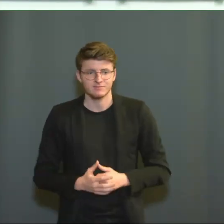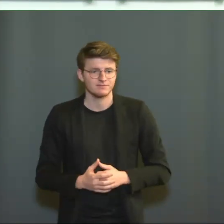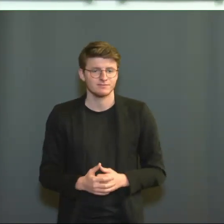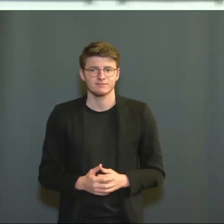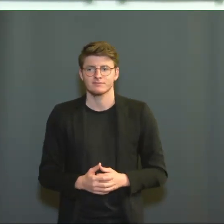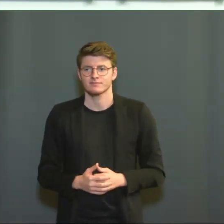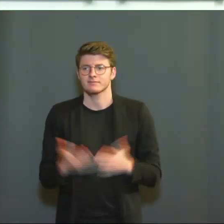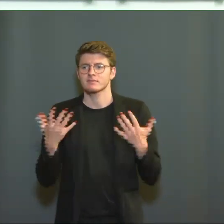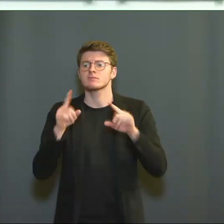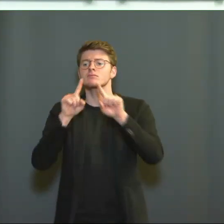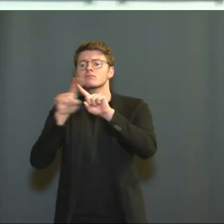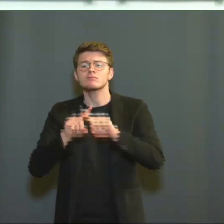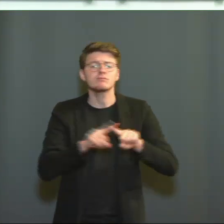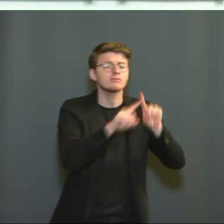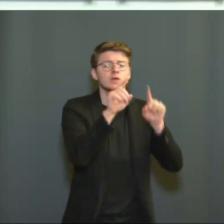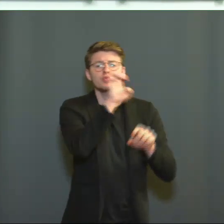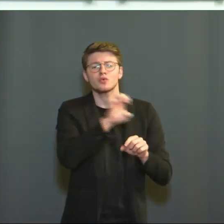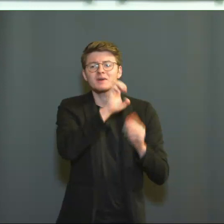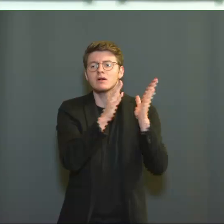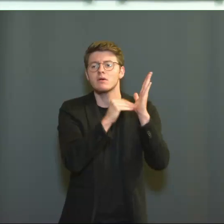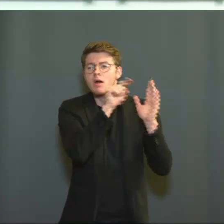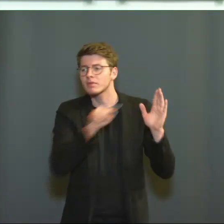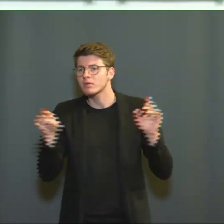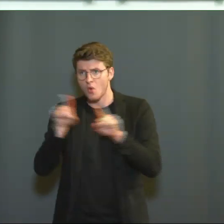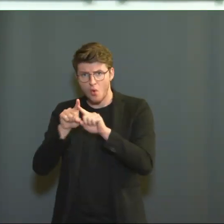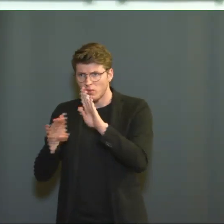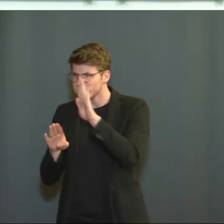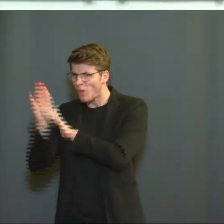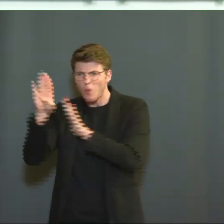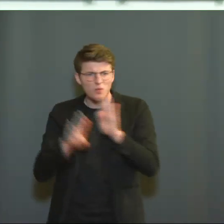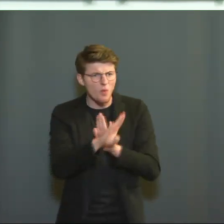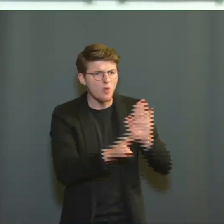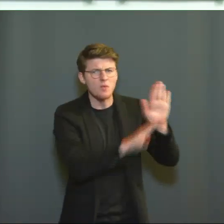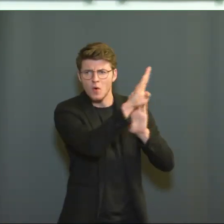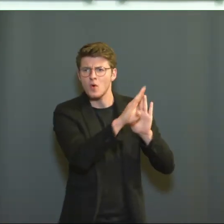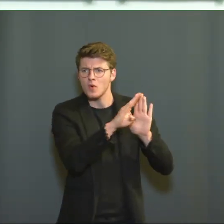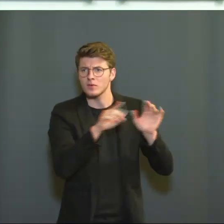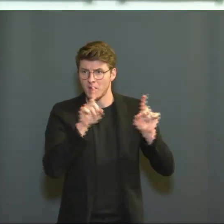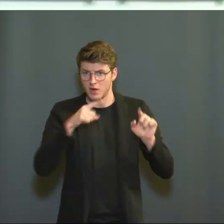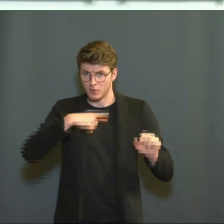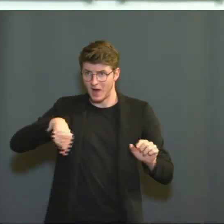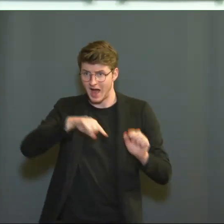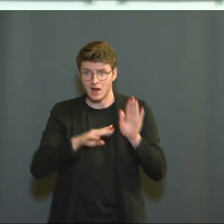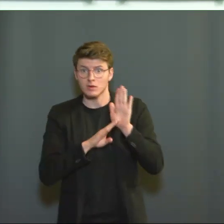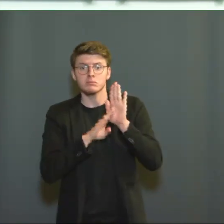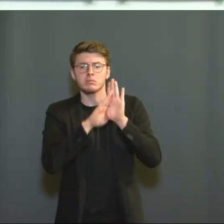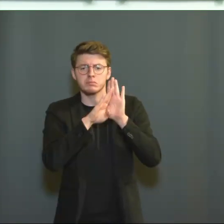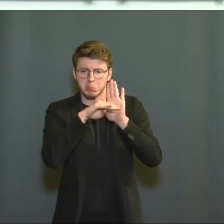Europese landen stijgen de cijfers door. Deze vertraging is dus zeker niet